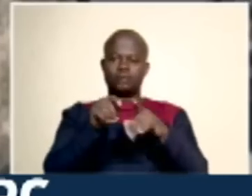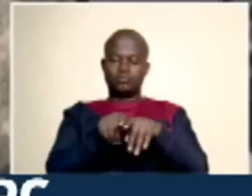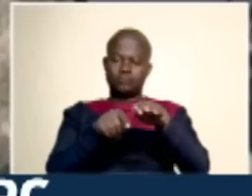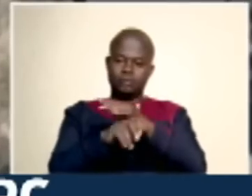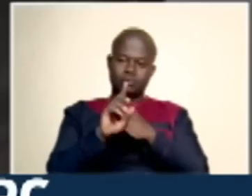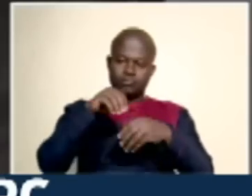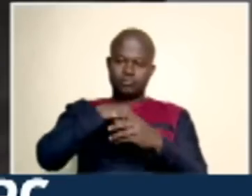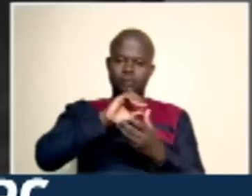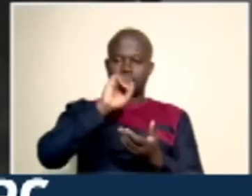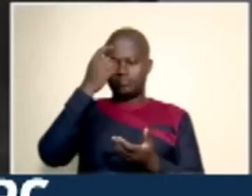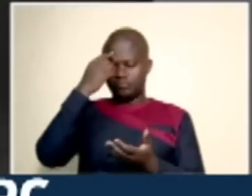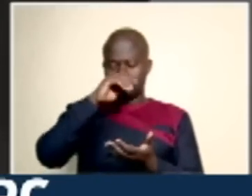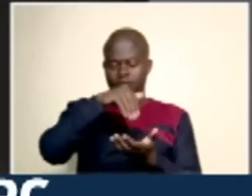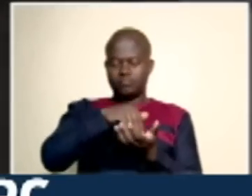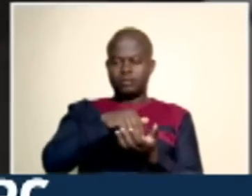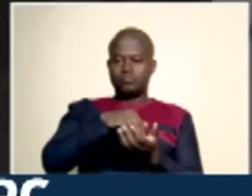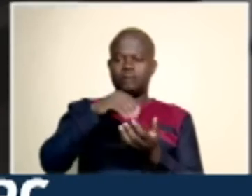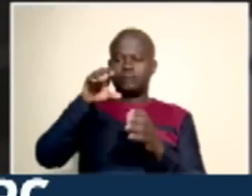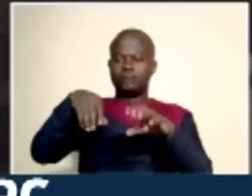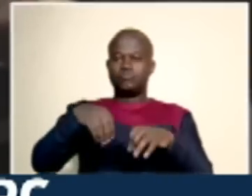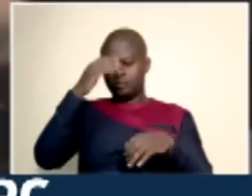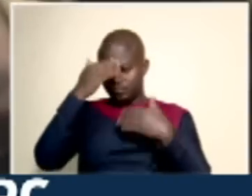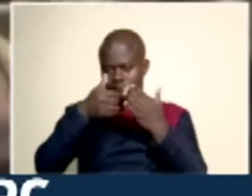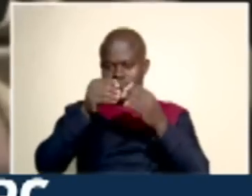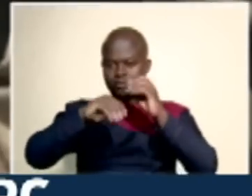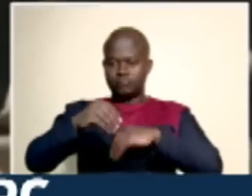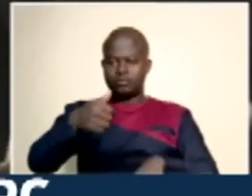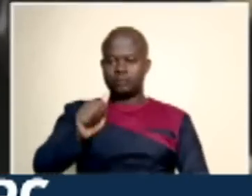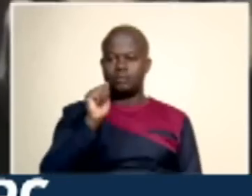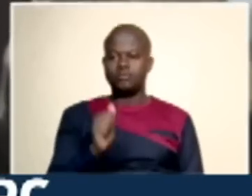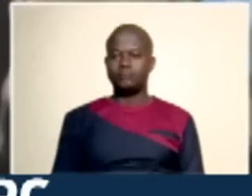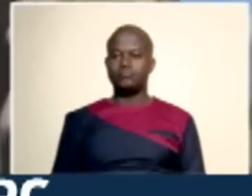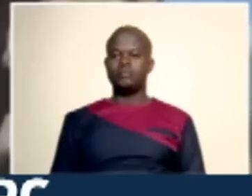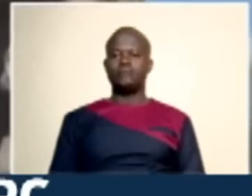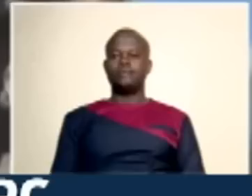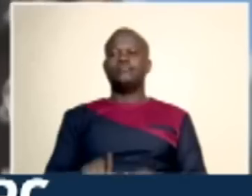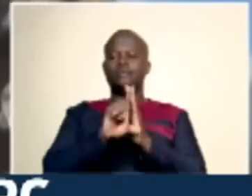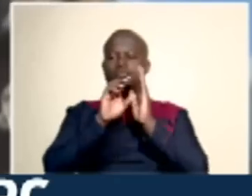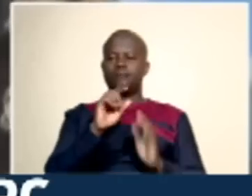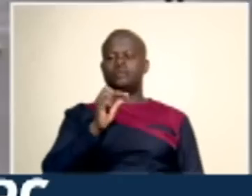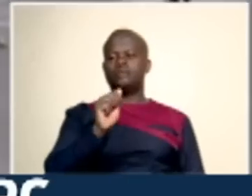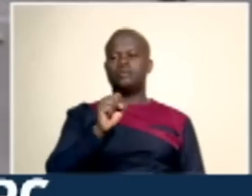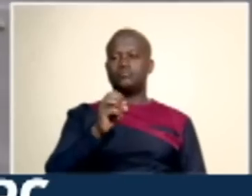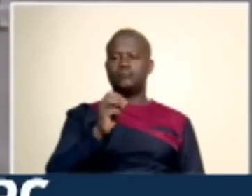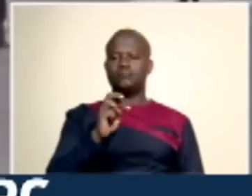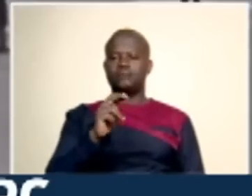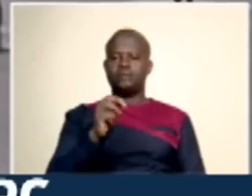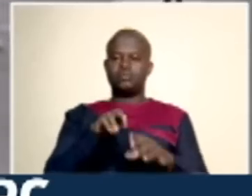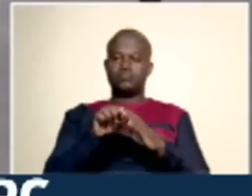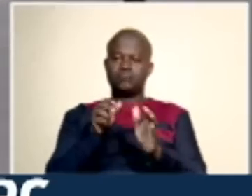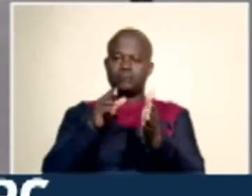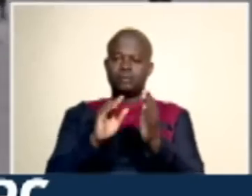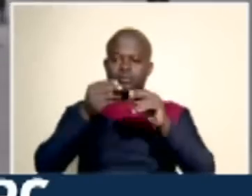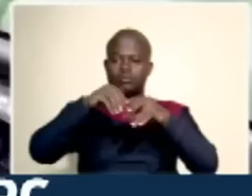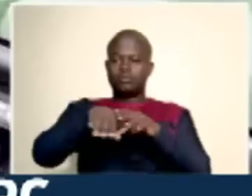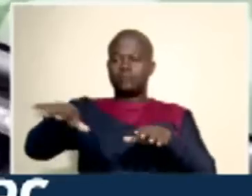zinjiye muri Repubulika ya Demokarasi ya Kongo kugira ngo nazo zitange umusanzu wazo. Umunyamategeko Gasominari Jean Baptiste ukurikiranira hafi bibera